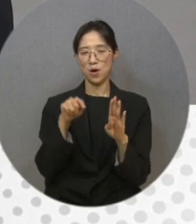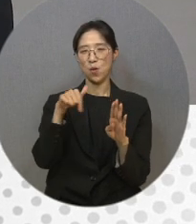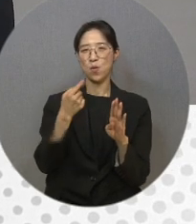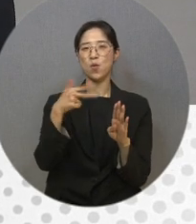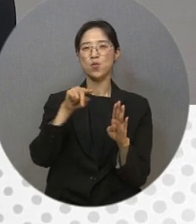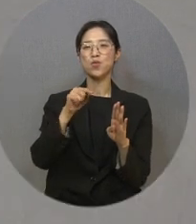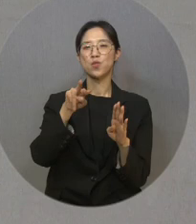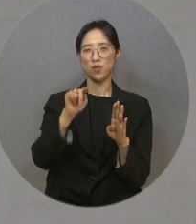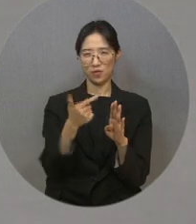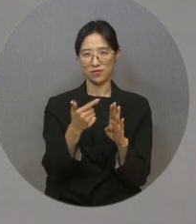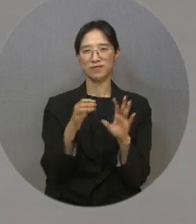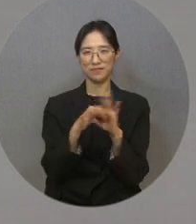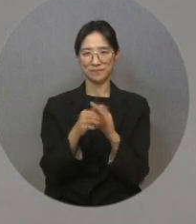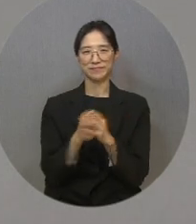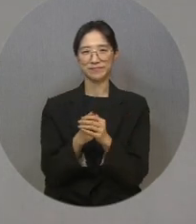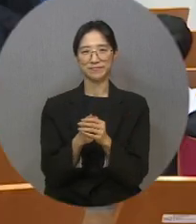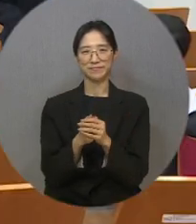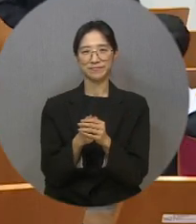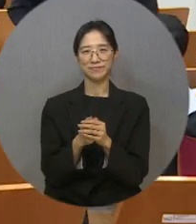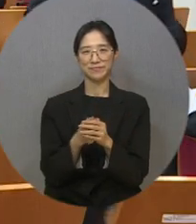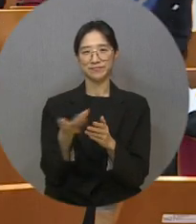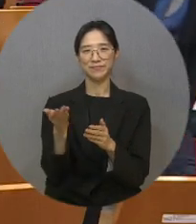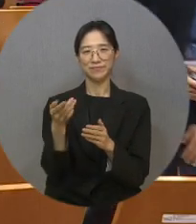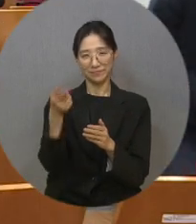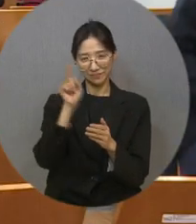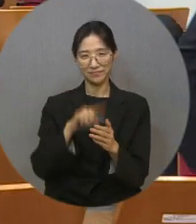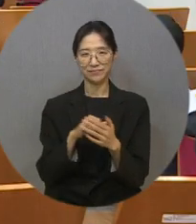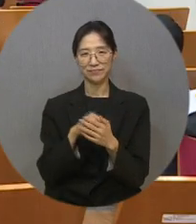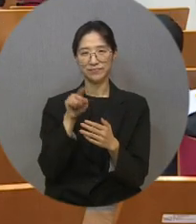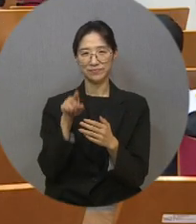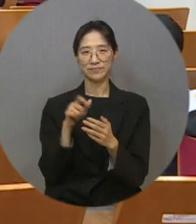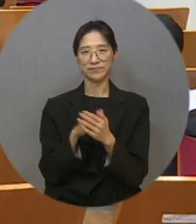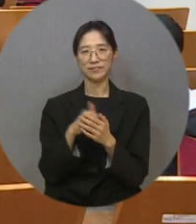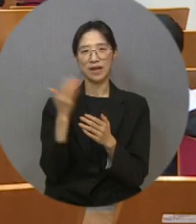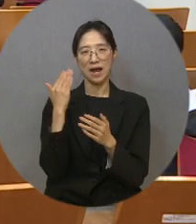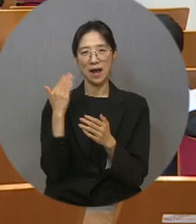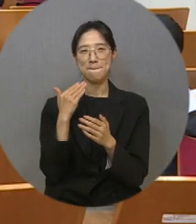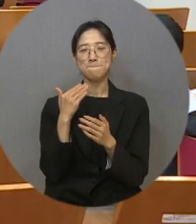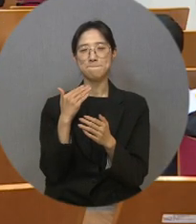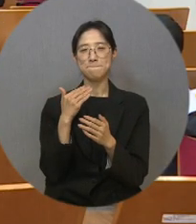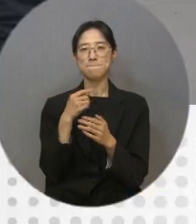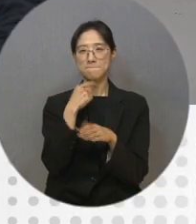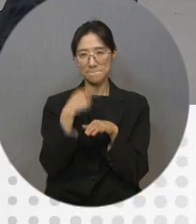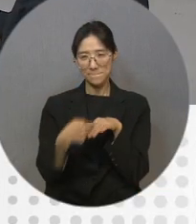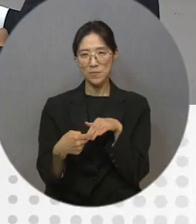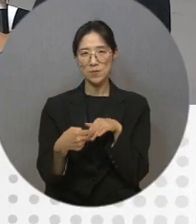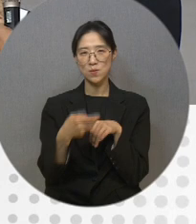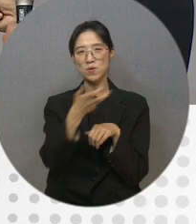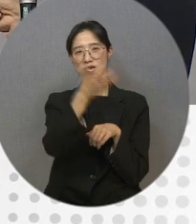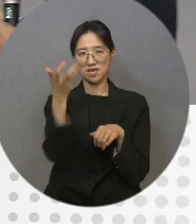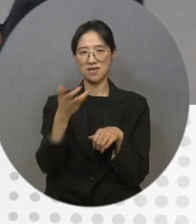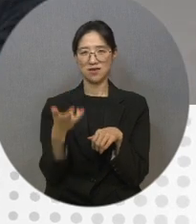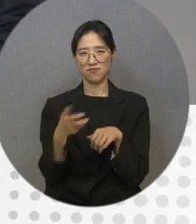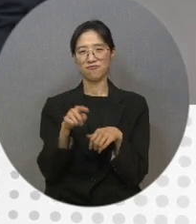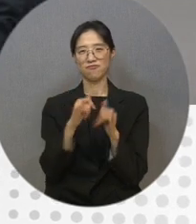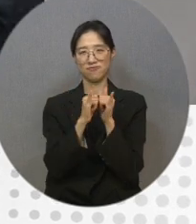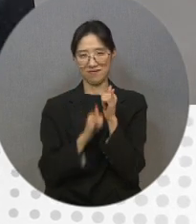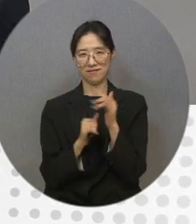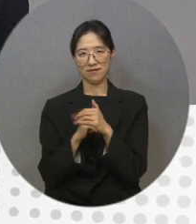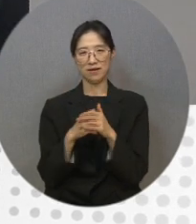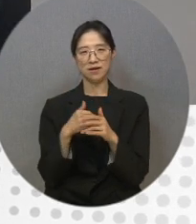고조선 역사 박물관입니다. 넘겨보시죠. 이게 이제 우리 그 한민족 이주사인데요. 우리가 최초